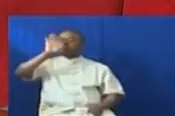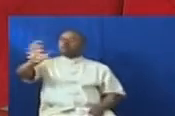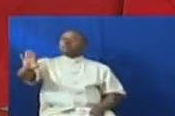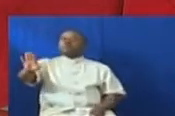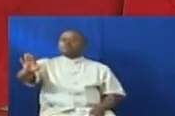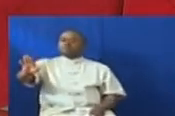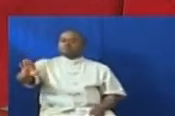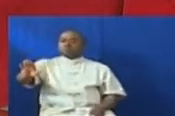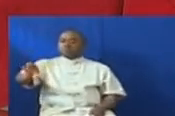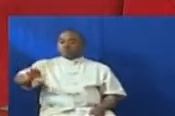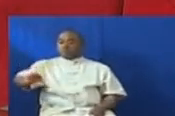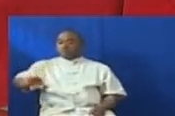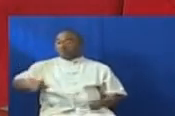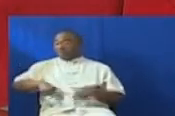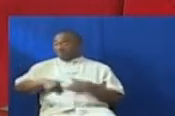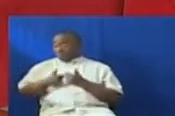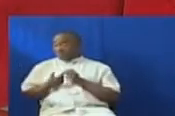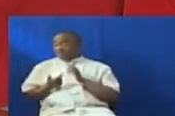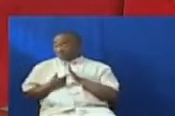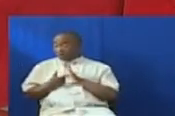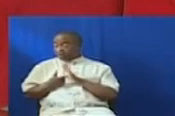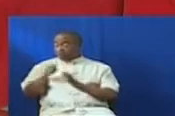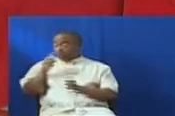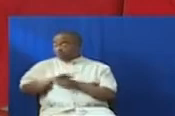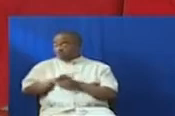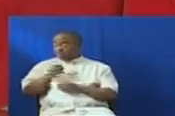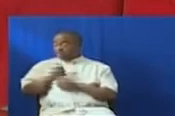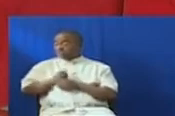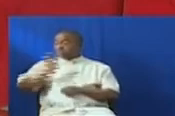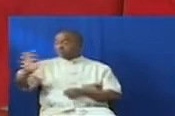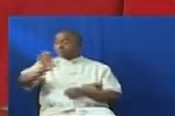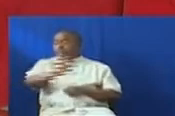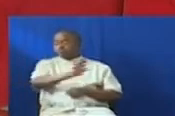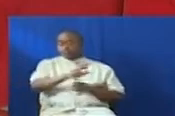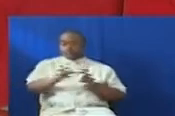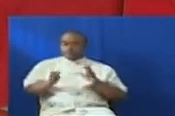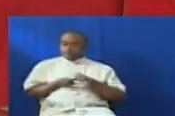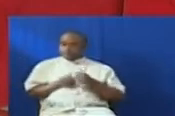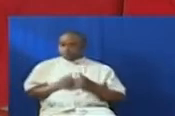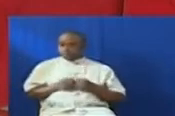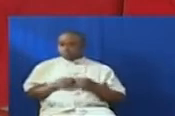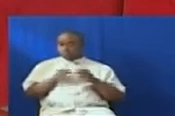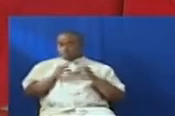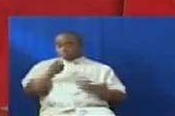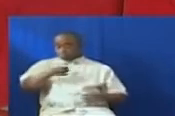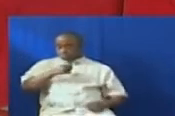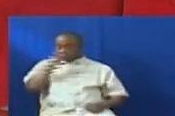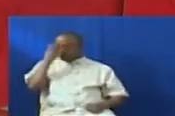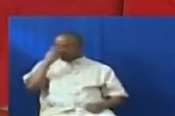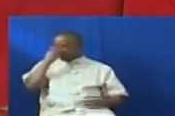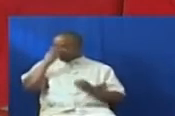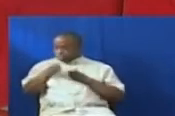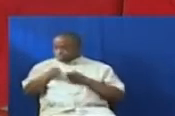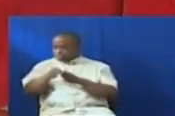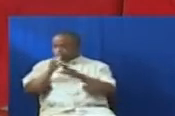lakini wakiwa wengi sana linakuwa ni tatizo. Tutafute namna ya kutatua kwa maana ya kimfumo,